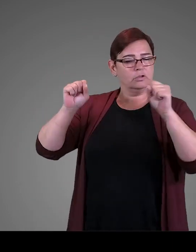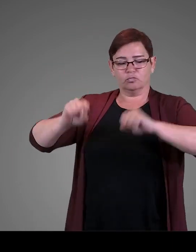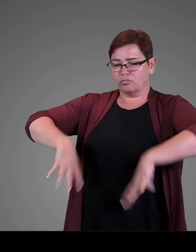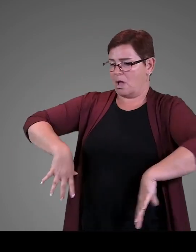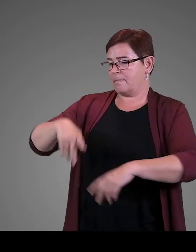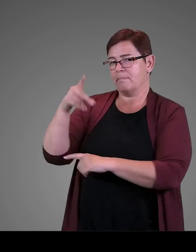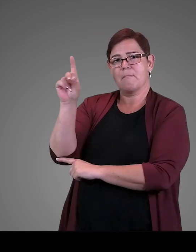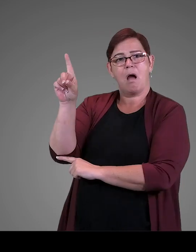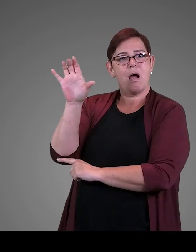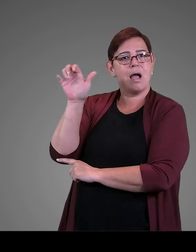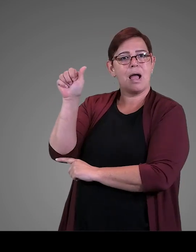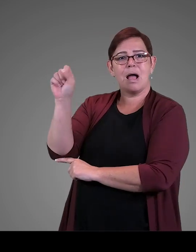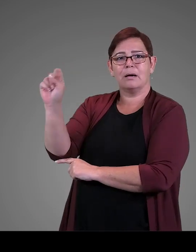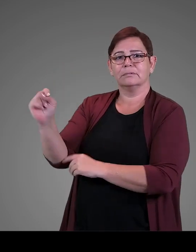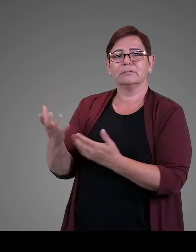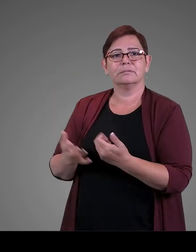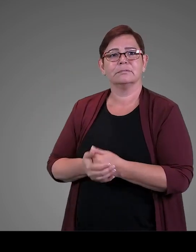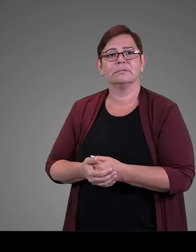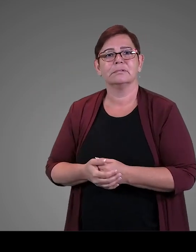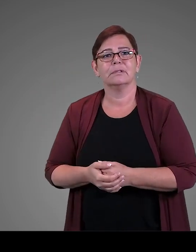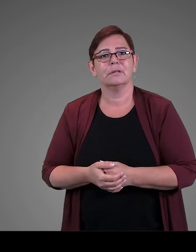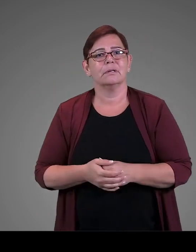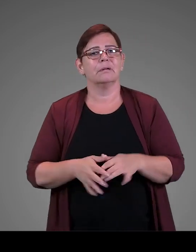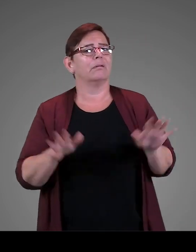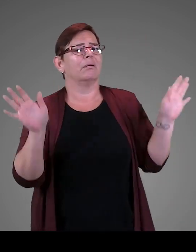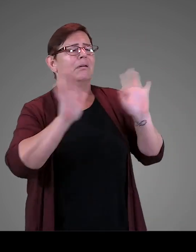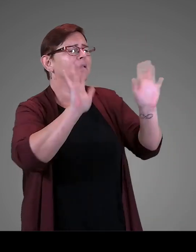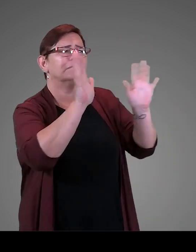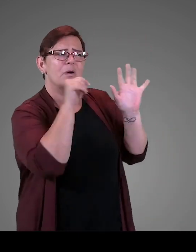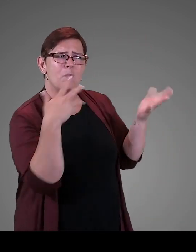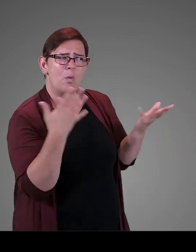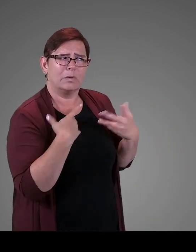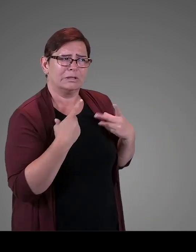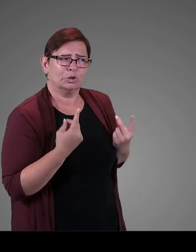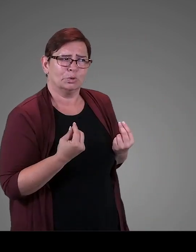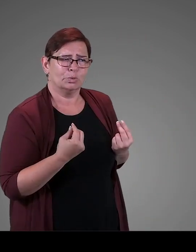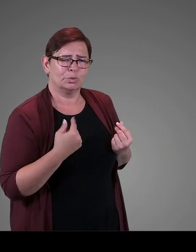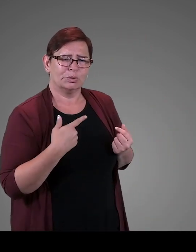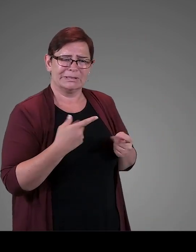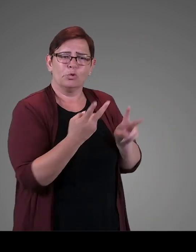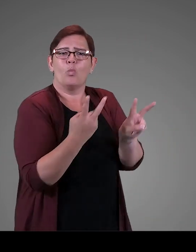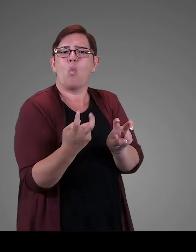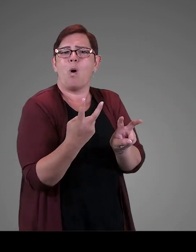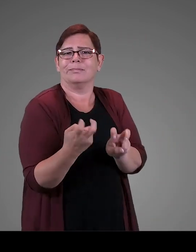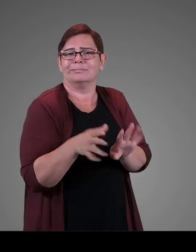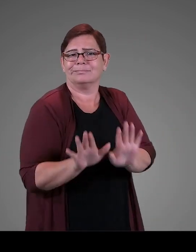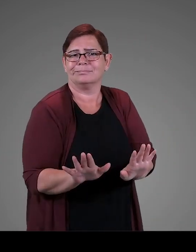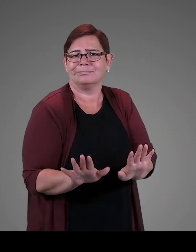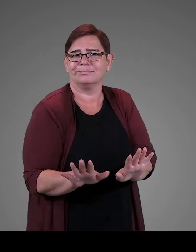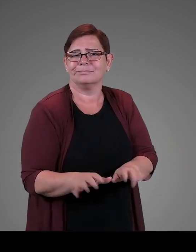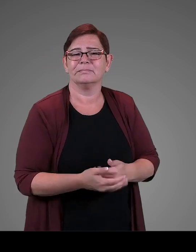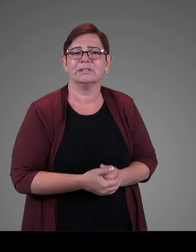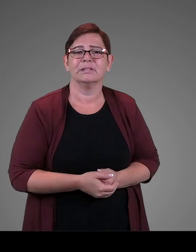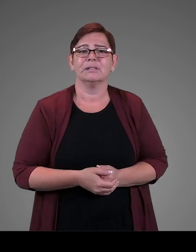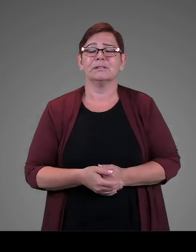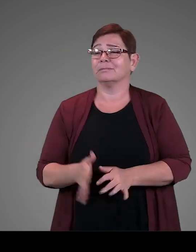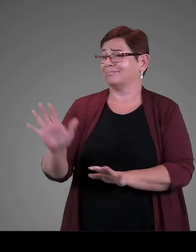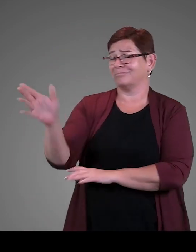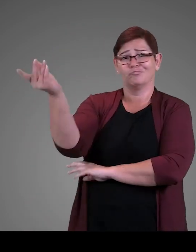C'est pas ça qu'on est en train de faire en ce moment, c'est pas enregistré. Je pense que juste comme ça, on peut laisser tomber ça. OK, bon.